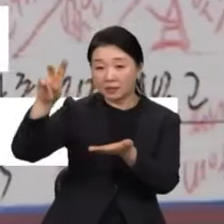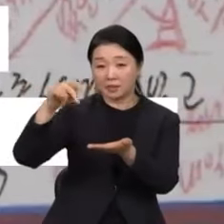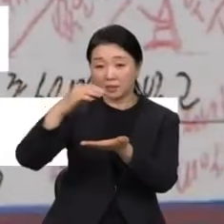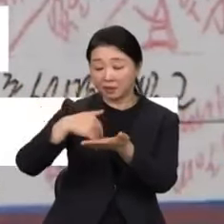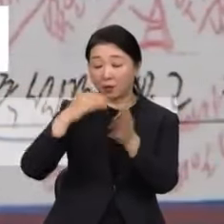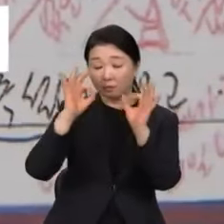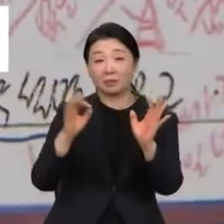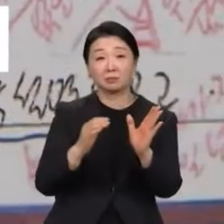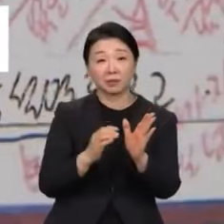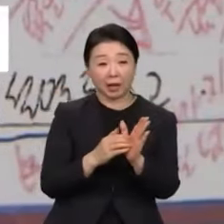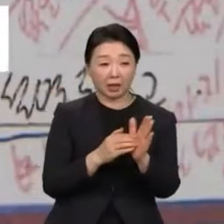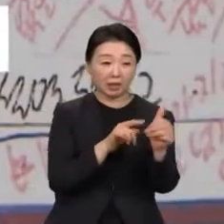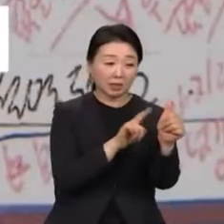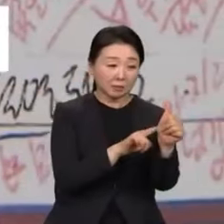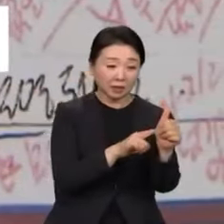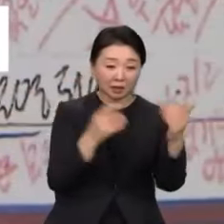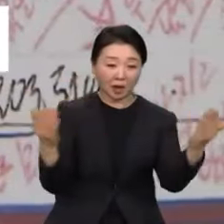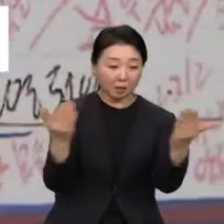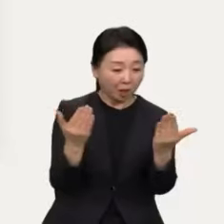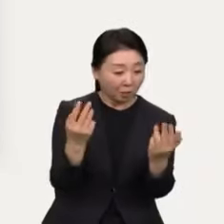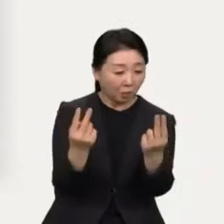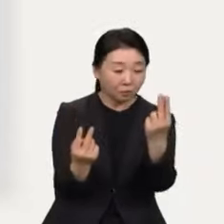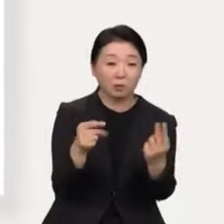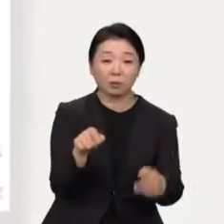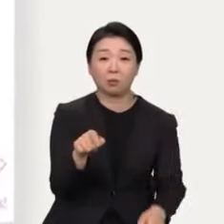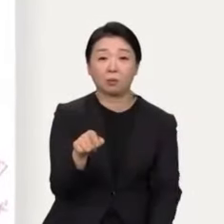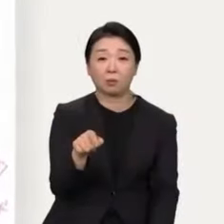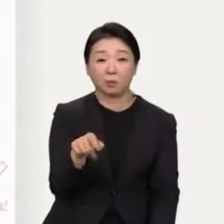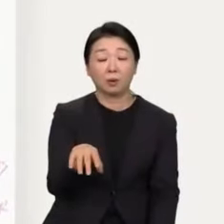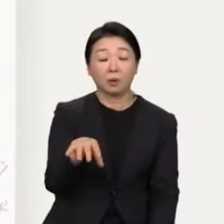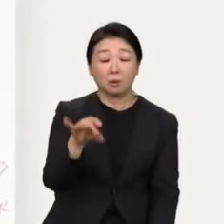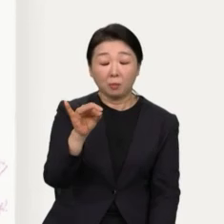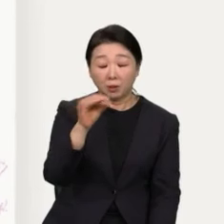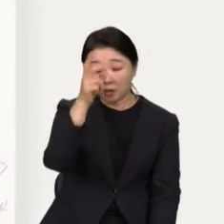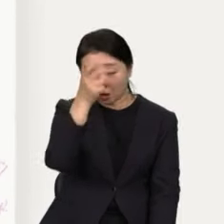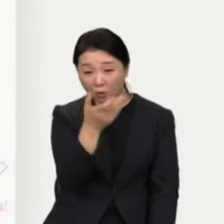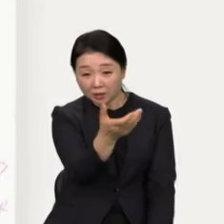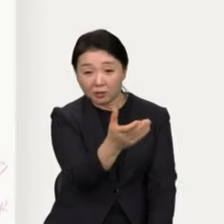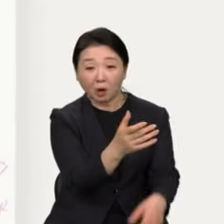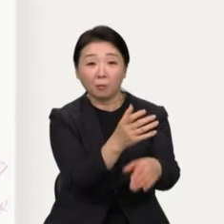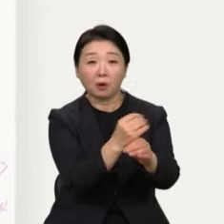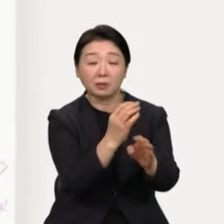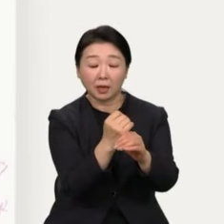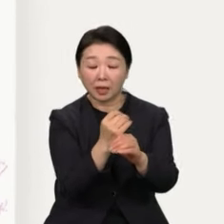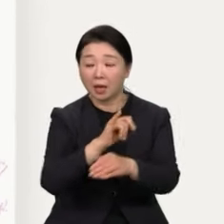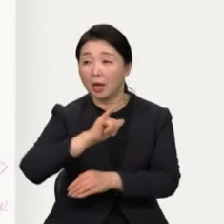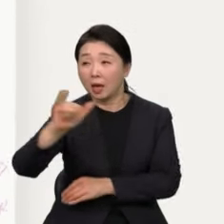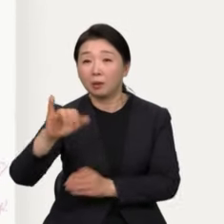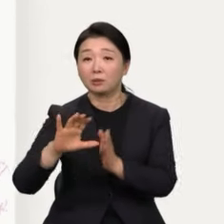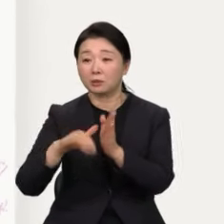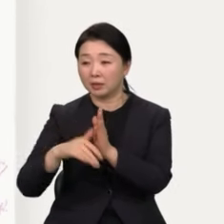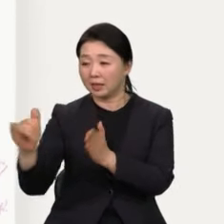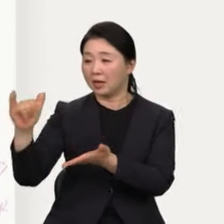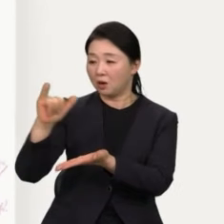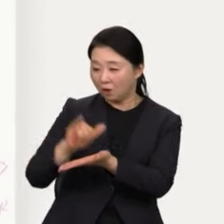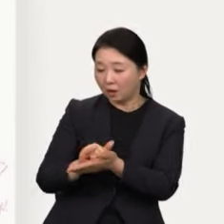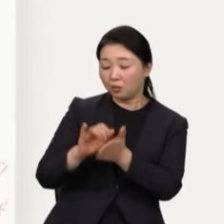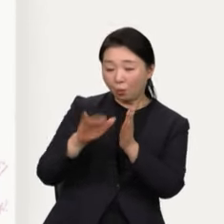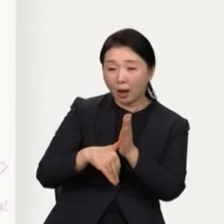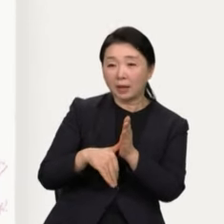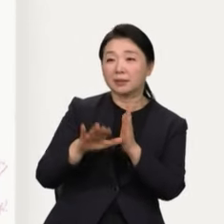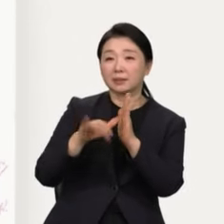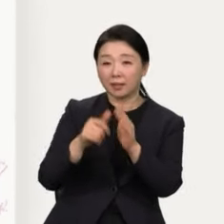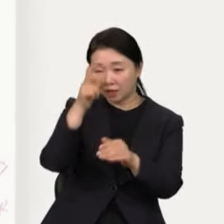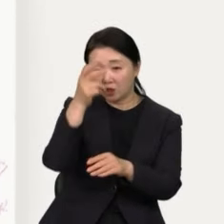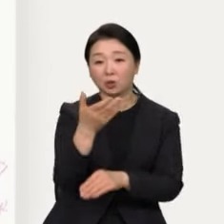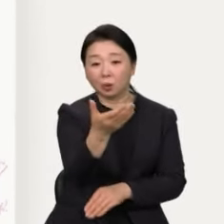김 사령관의 메모와 비교해봤습니다. 먼저 이첩 시기는 당시 해외 출장 중인 장관이 돌아오면 넘기겠다고 적혀